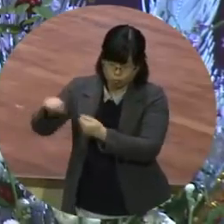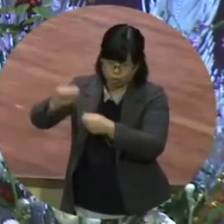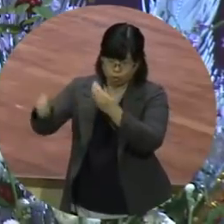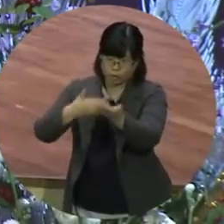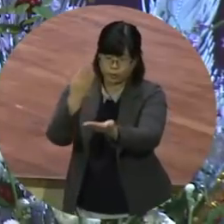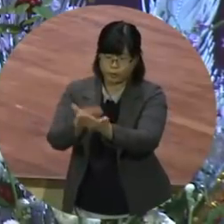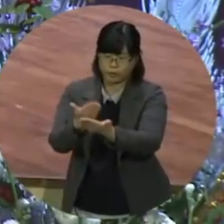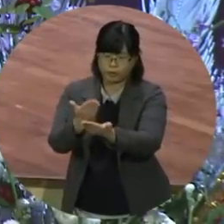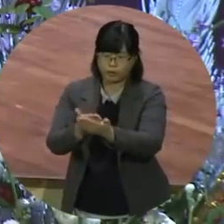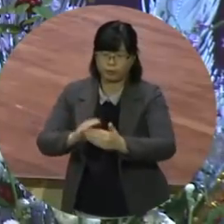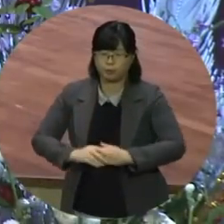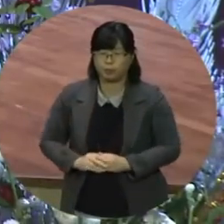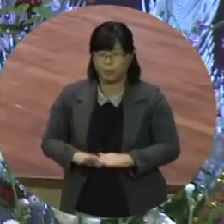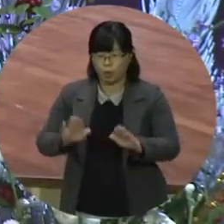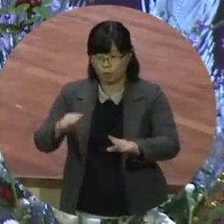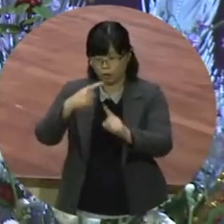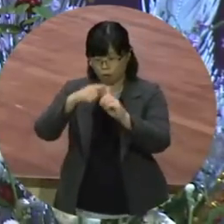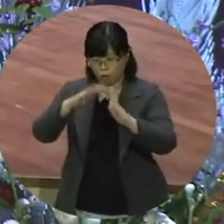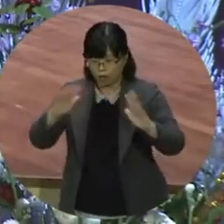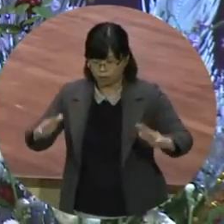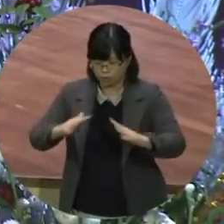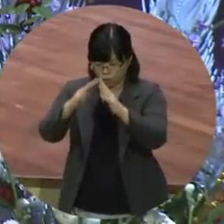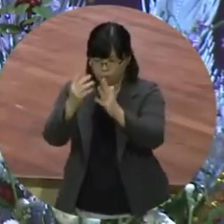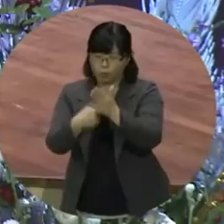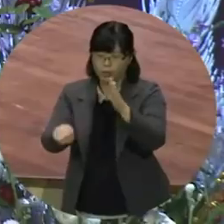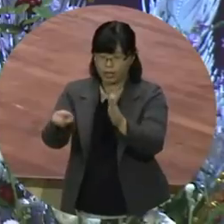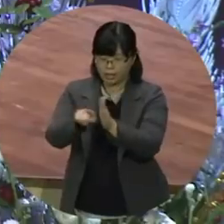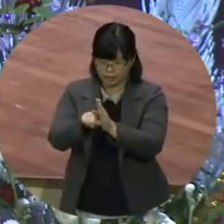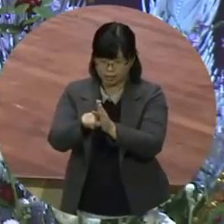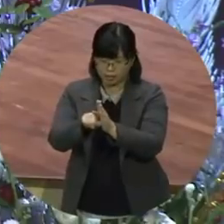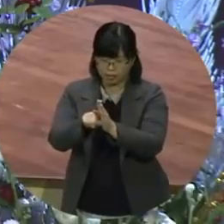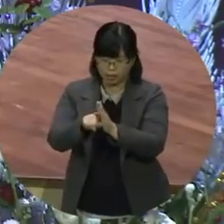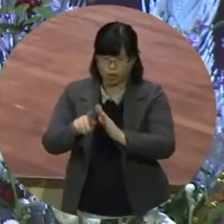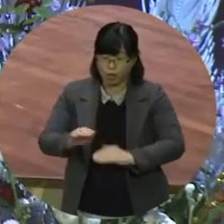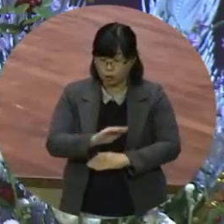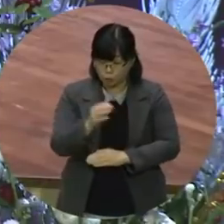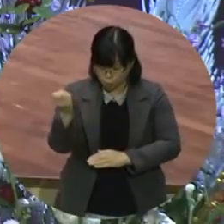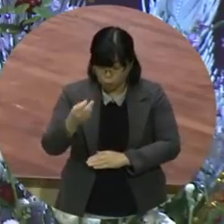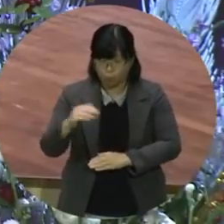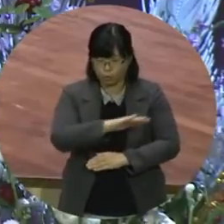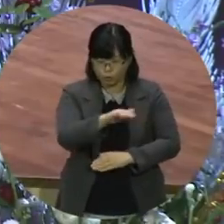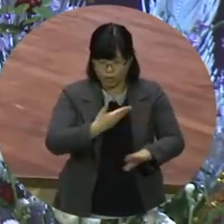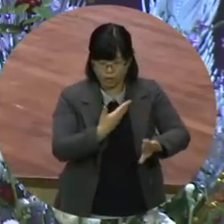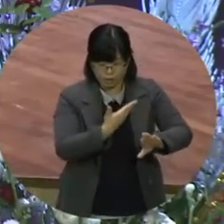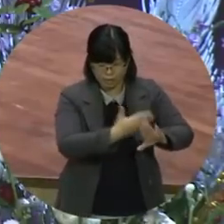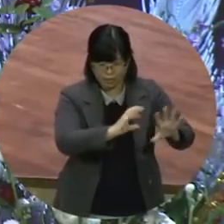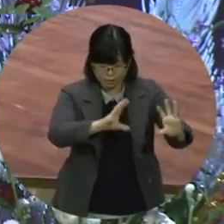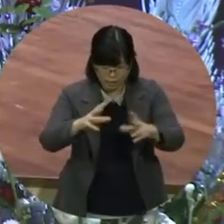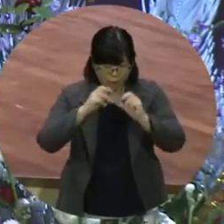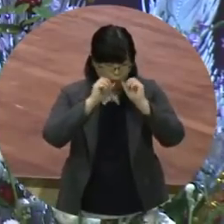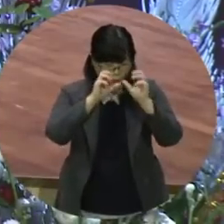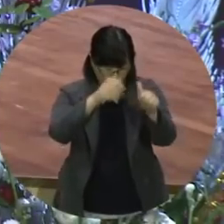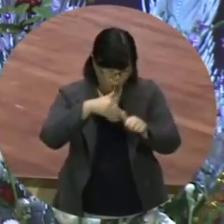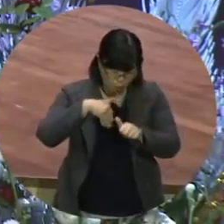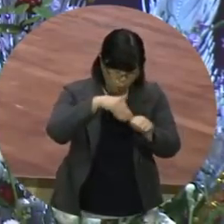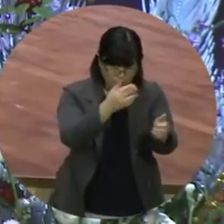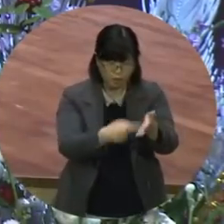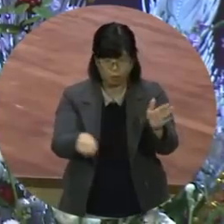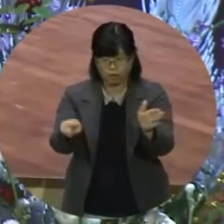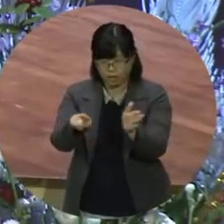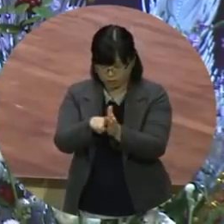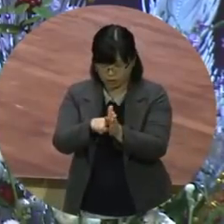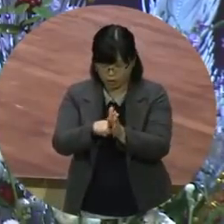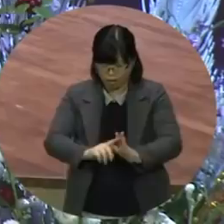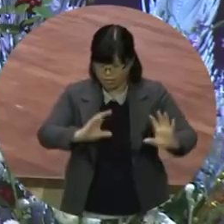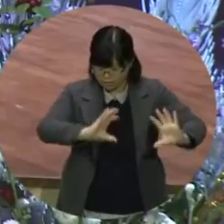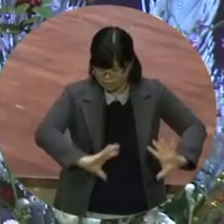허락하여 주옵소서. 본당 헌당을 통하여 참으로 본격적인 선교하는 교회로서 하나님과 사람 앞에 모든 전